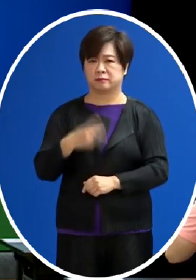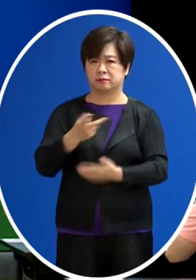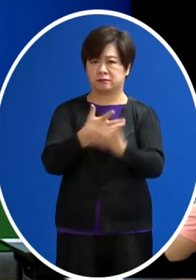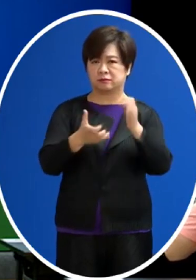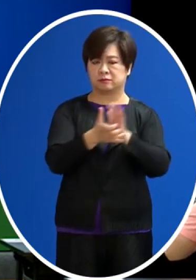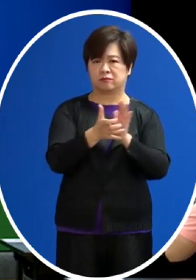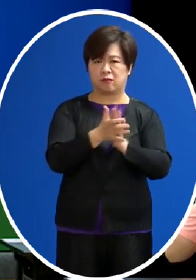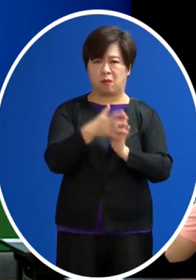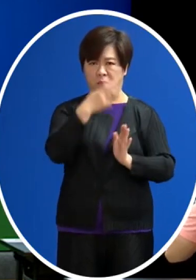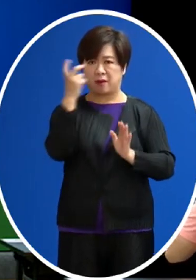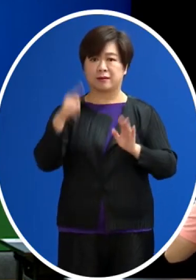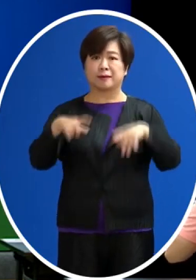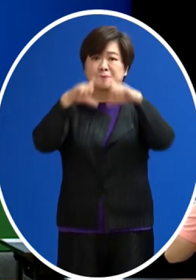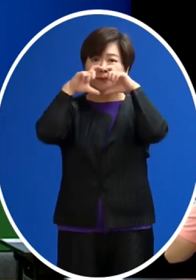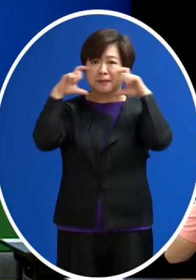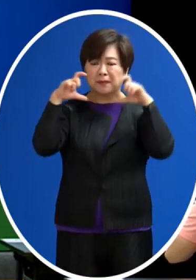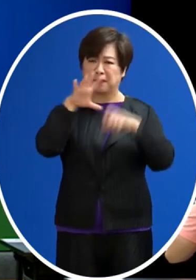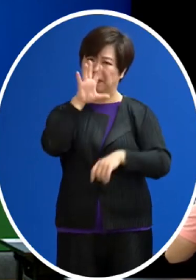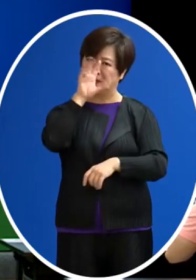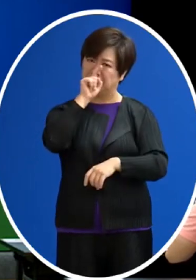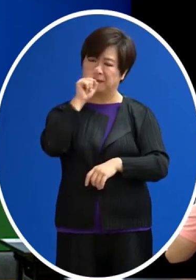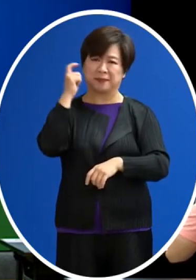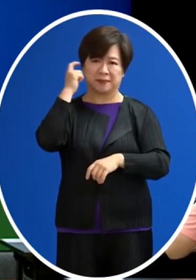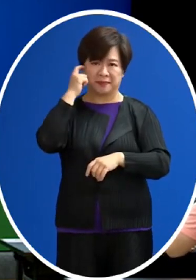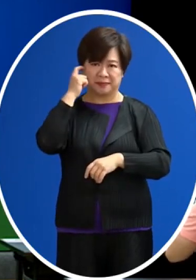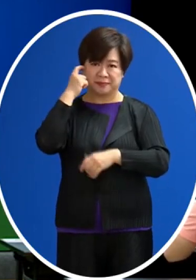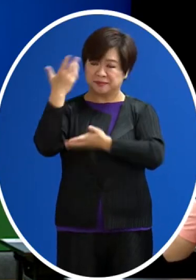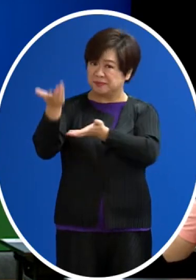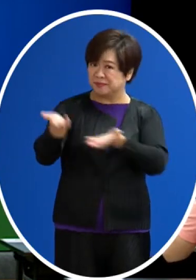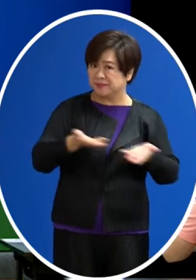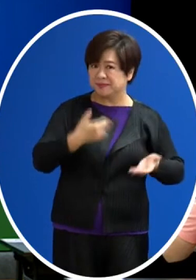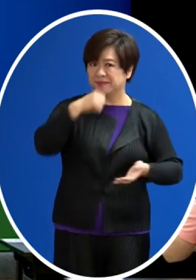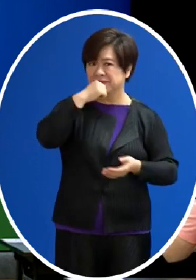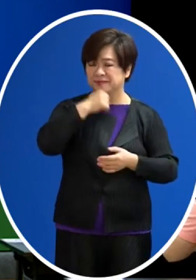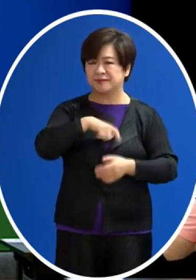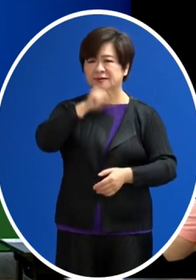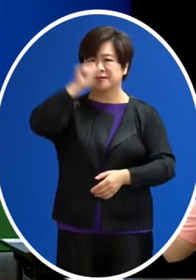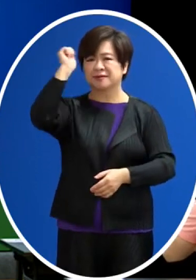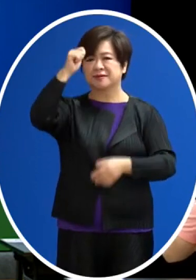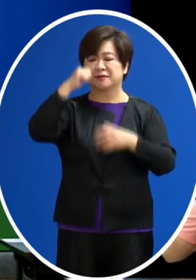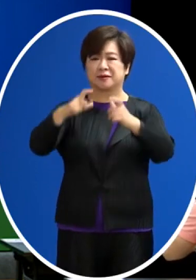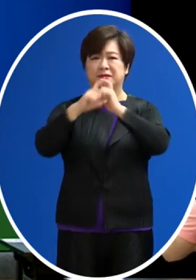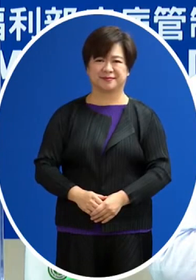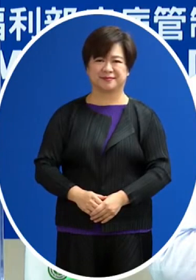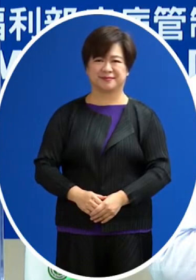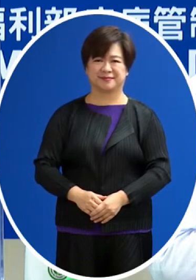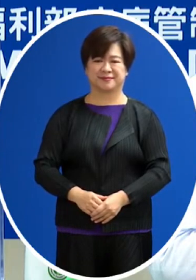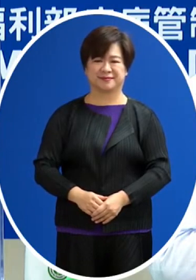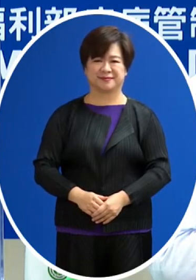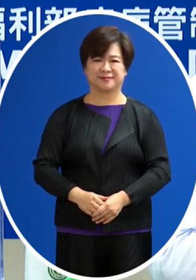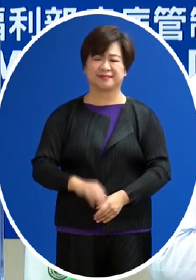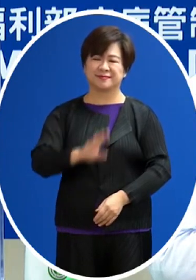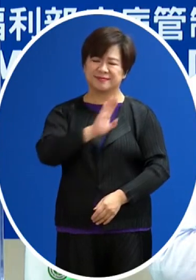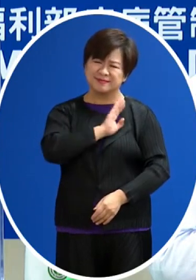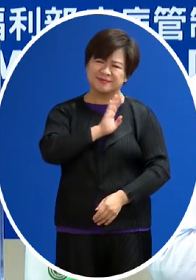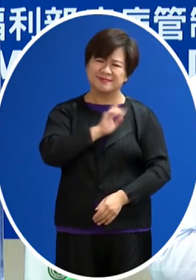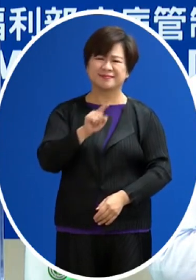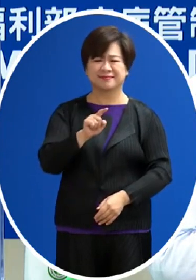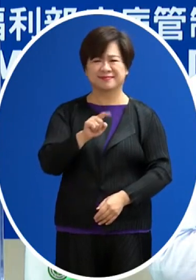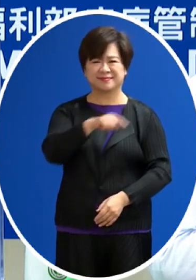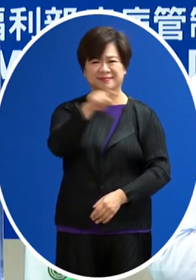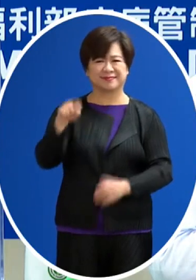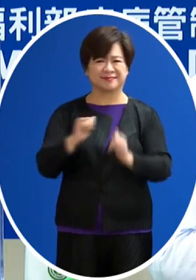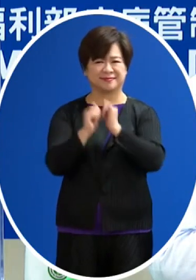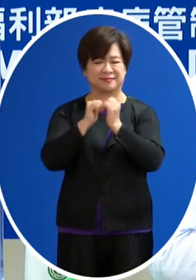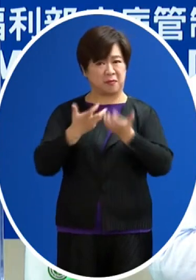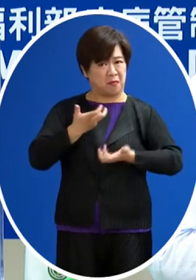口罩的巧思哦，那是不是也是刚好想要迎接这个我们台湾的羽球队的成员返台？谢谢。 热心的朋友就做